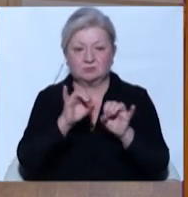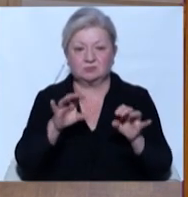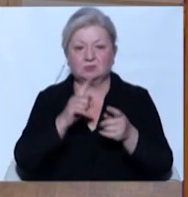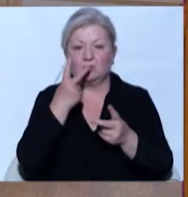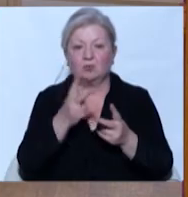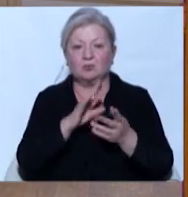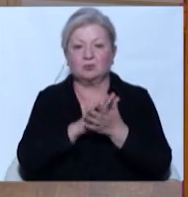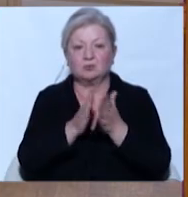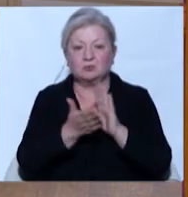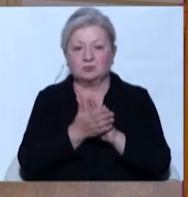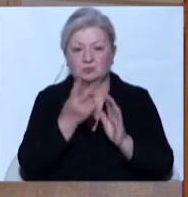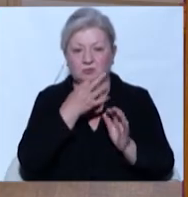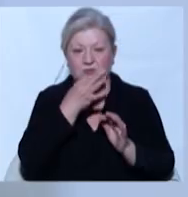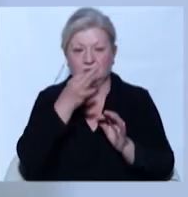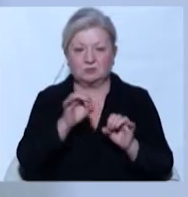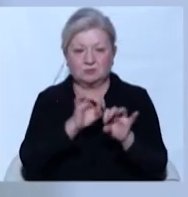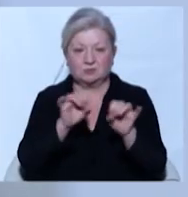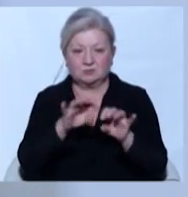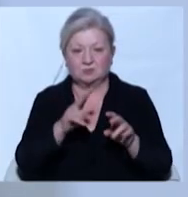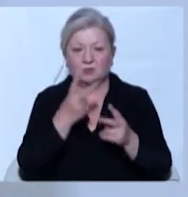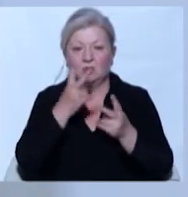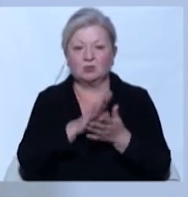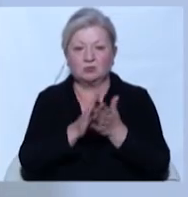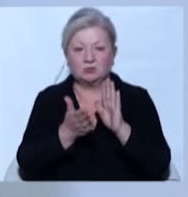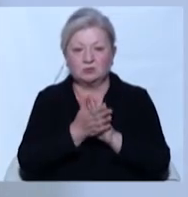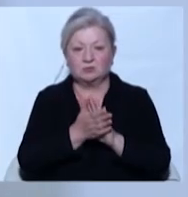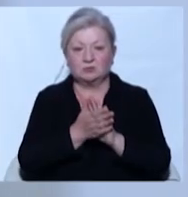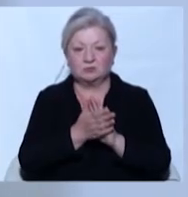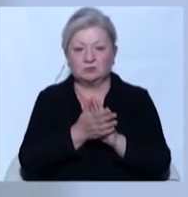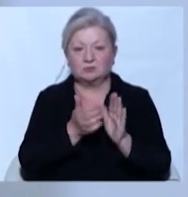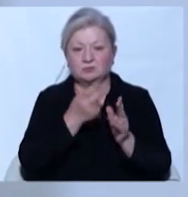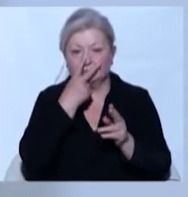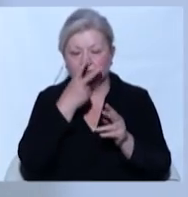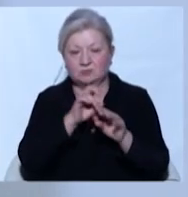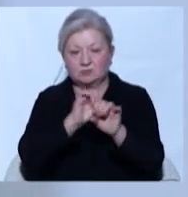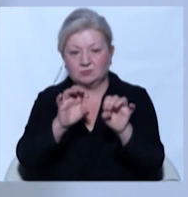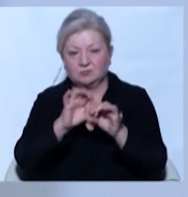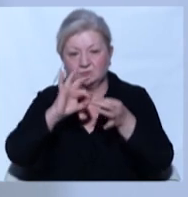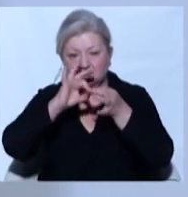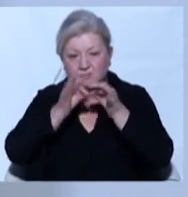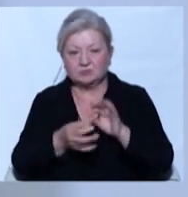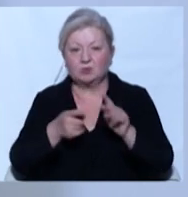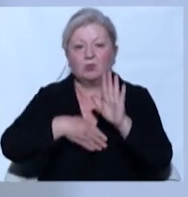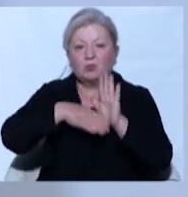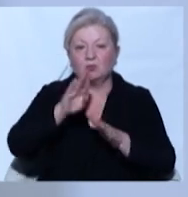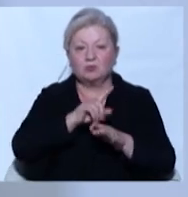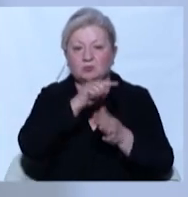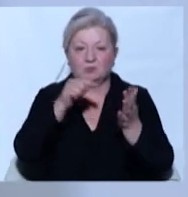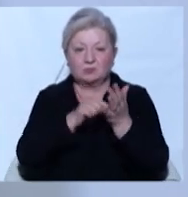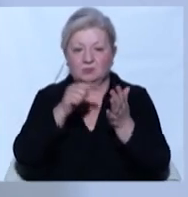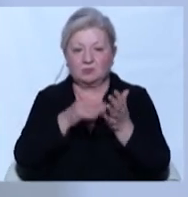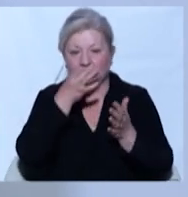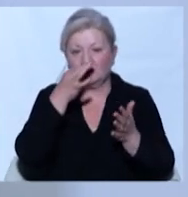სიტუაციურ ამოცანას განვიხილავ თქვენთან ერთად, ორ სიტუაციას გავაანალიზებ და თქვენ უფრო უკეთესად გასცემთ ისეთ კითხვას